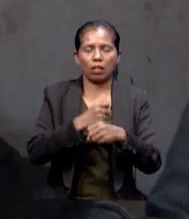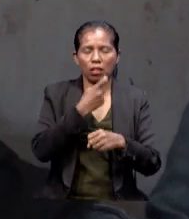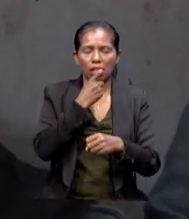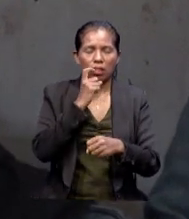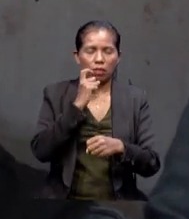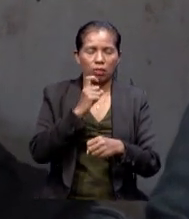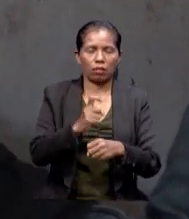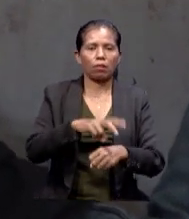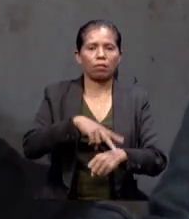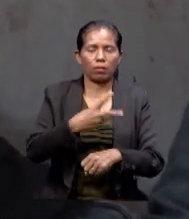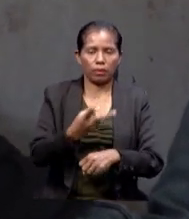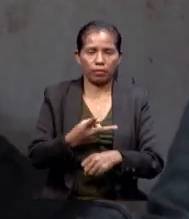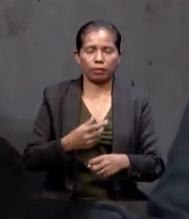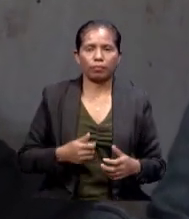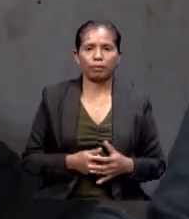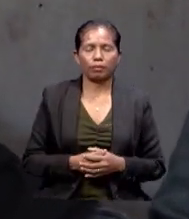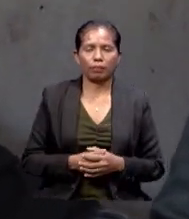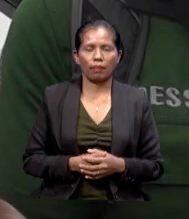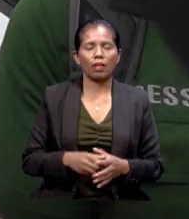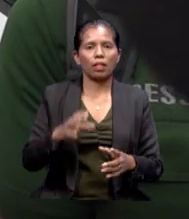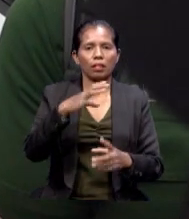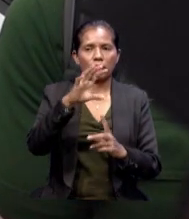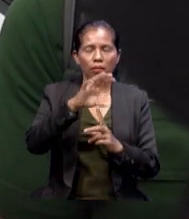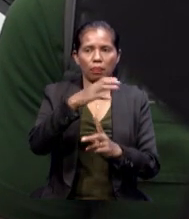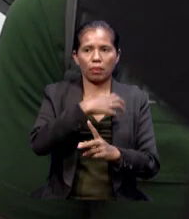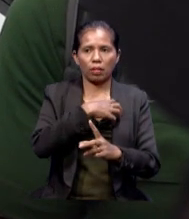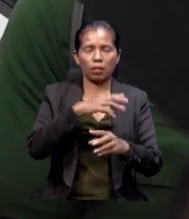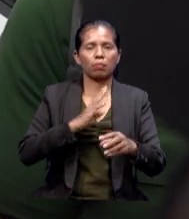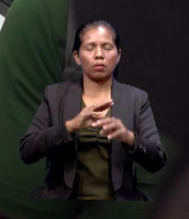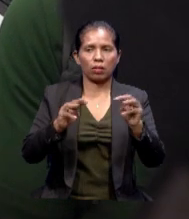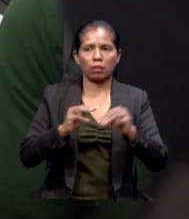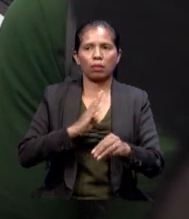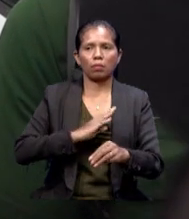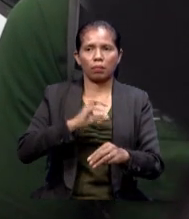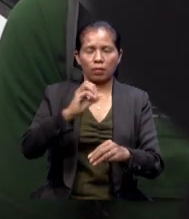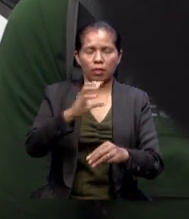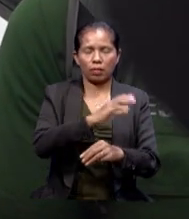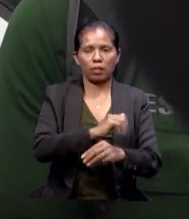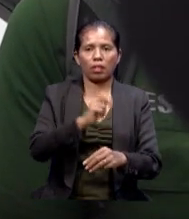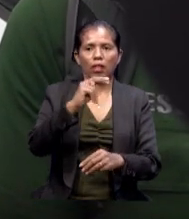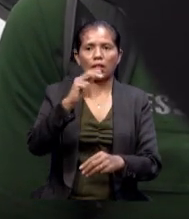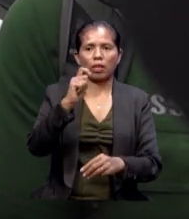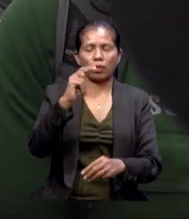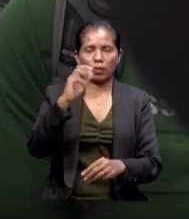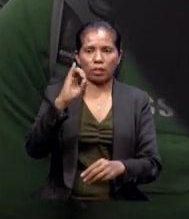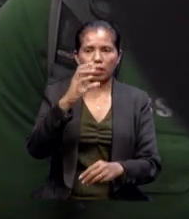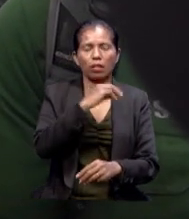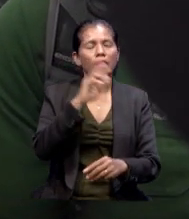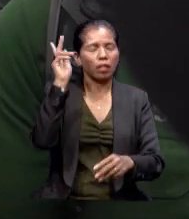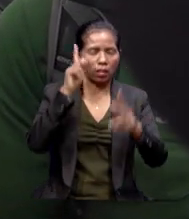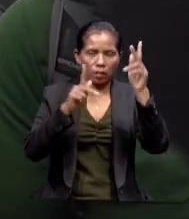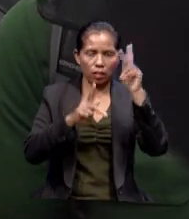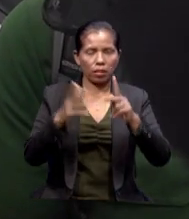ia oing monu. Antes ne komandante PNTL munisipi Bobonaru, superintendente Antoninho Mauluta hateten, kazune se